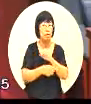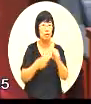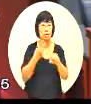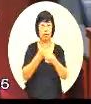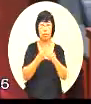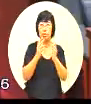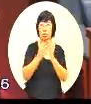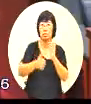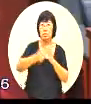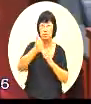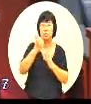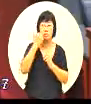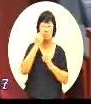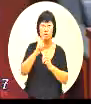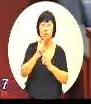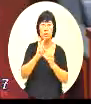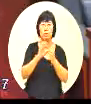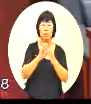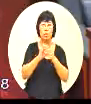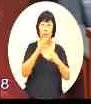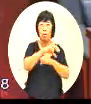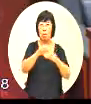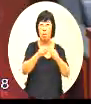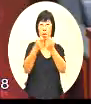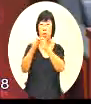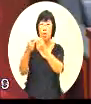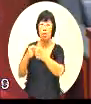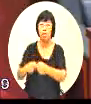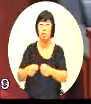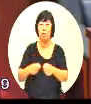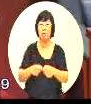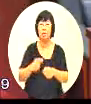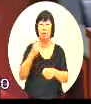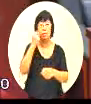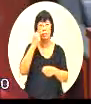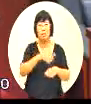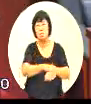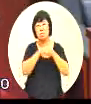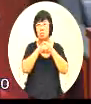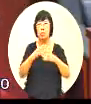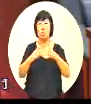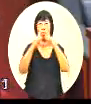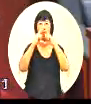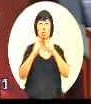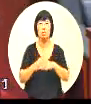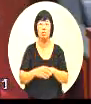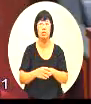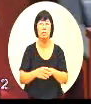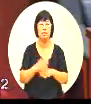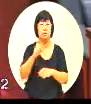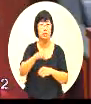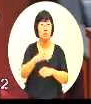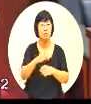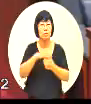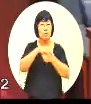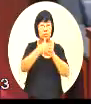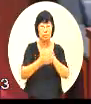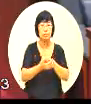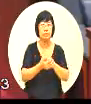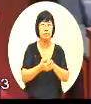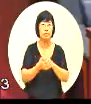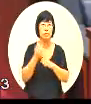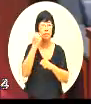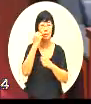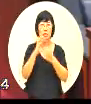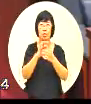环境的破坏以后要再回来是很难的，是就很难的啦。所以我们应该怎么在这些包括跟事业